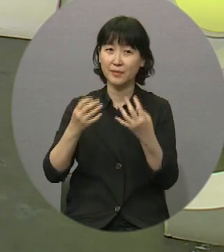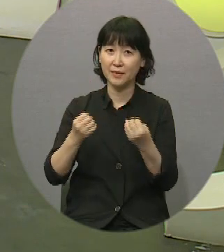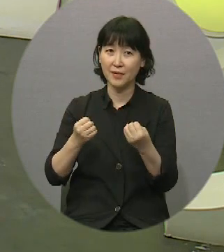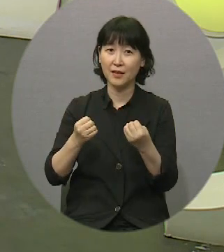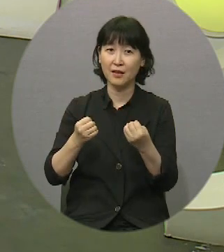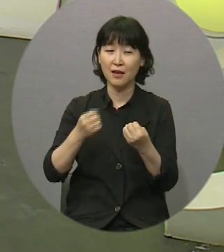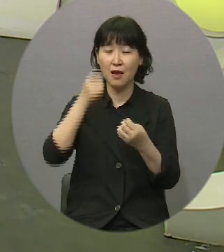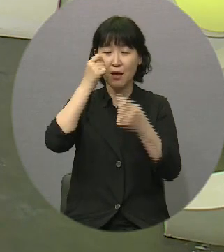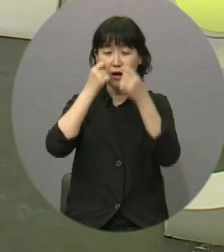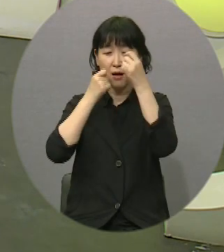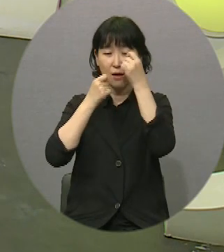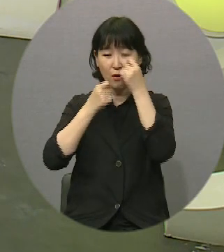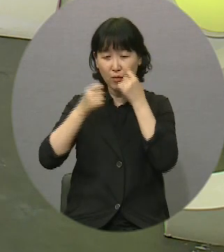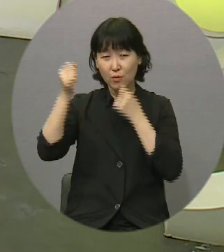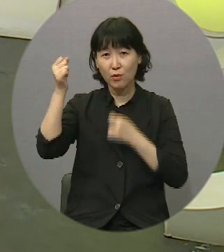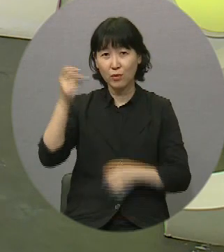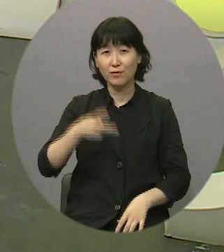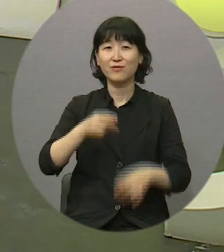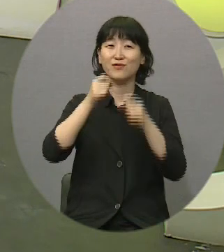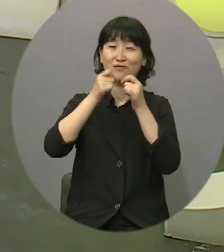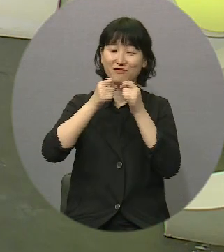울고 웃고